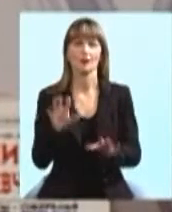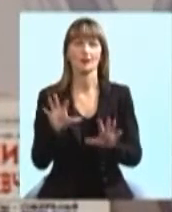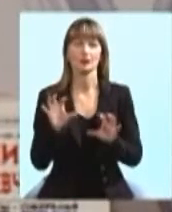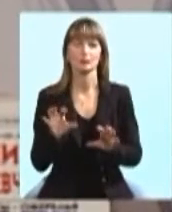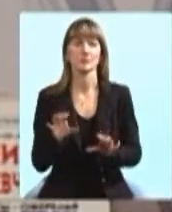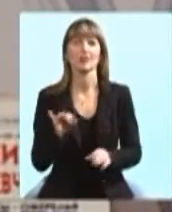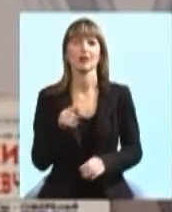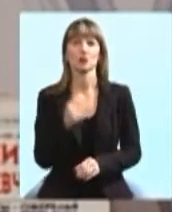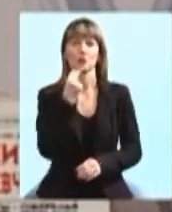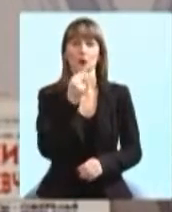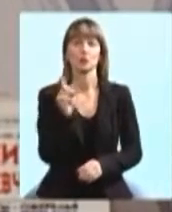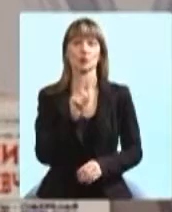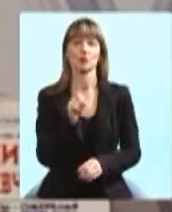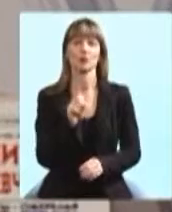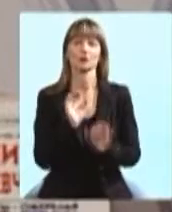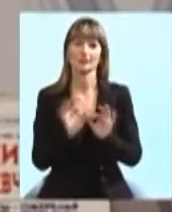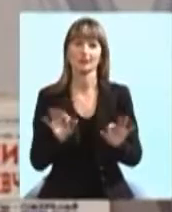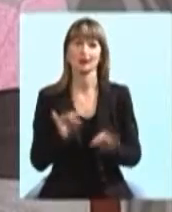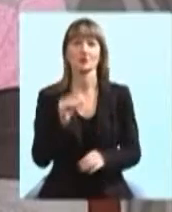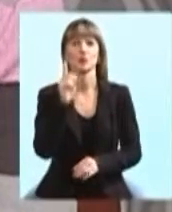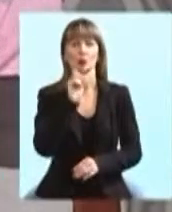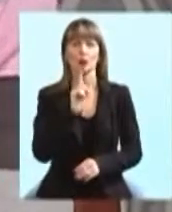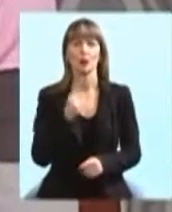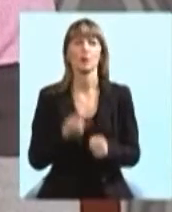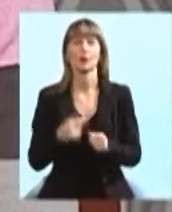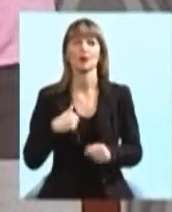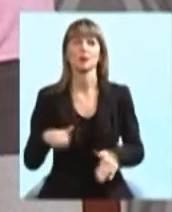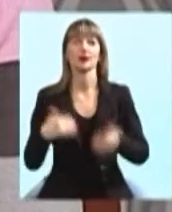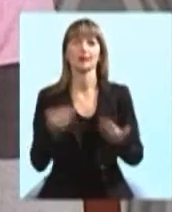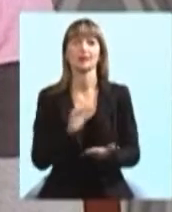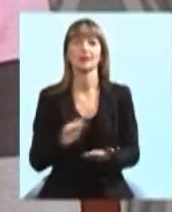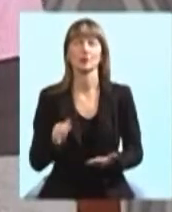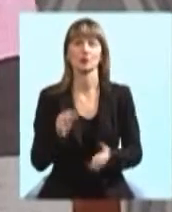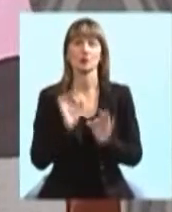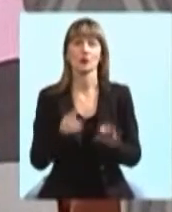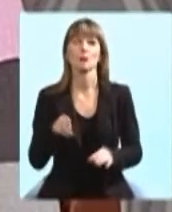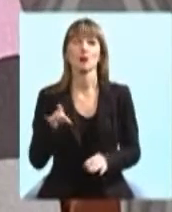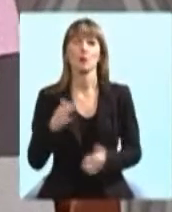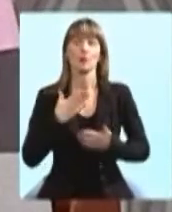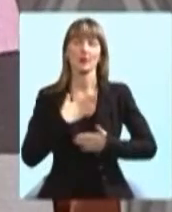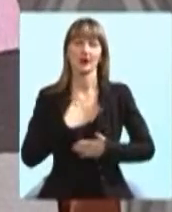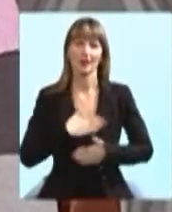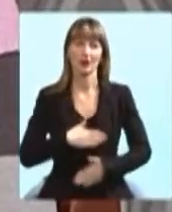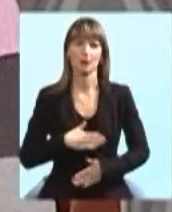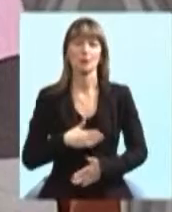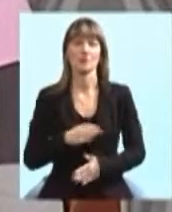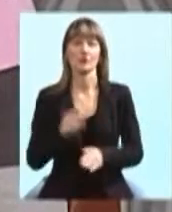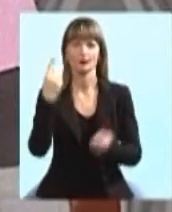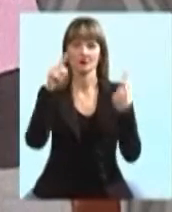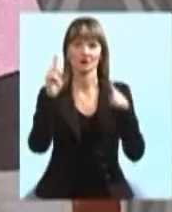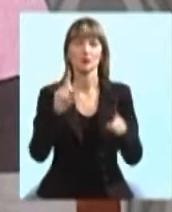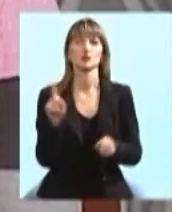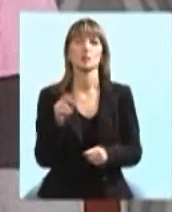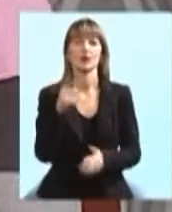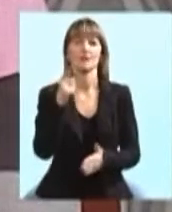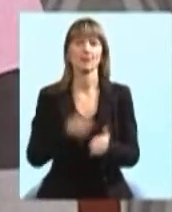им лучше что-то навязать, и удобнее. Тож, я пропоную краще дітям розповідати про приємні забобони, щоб вони вірили у те,